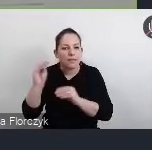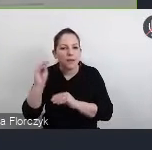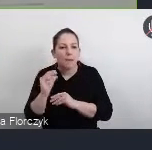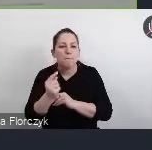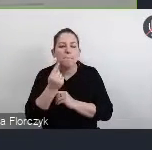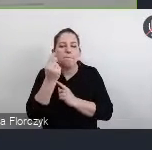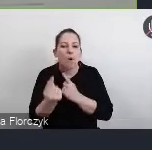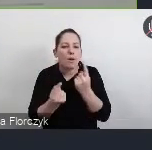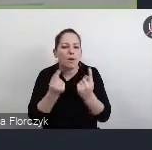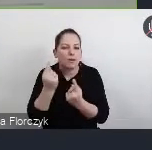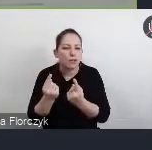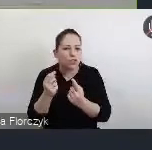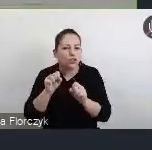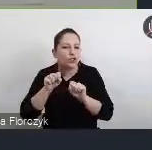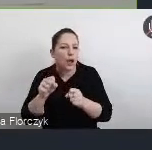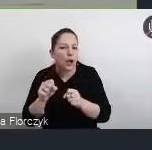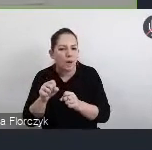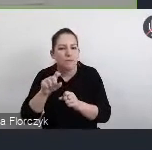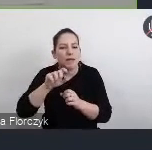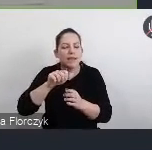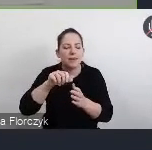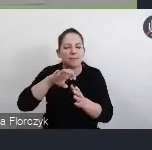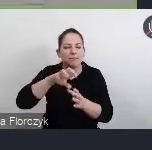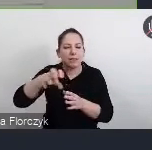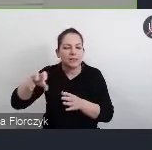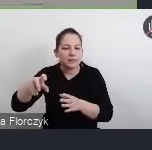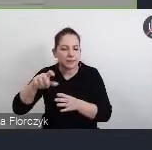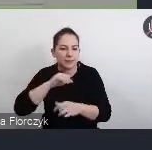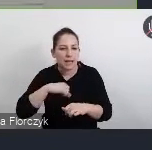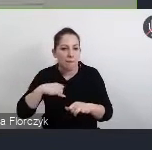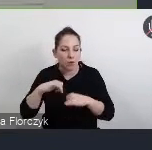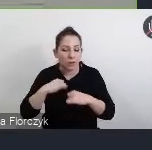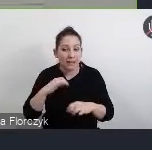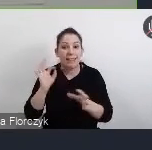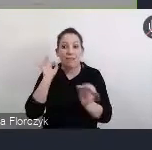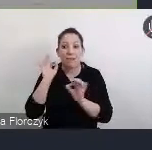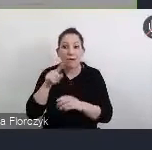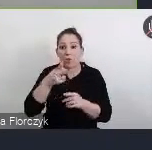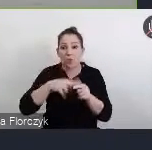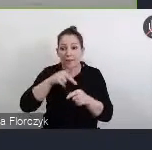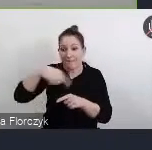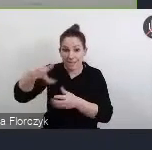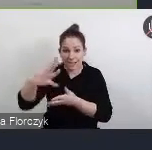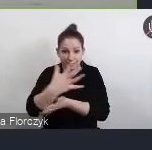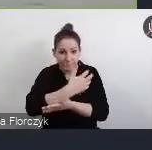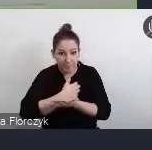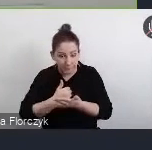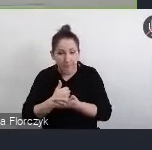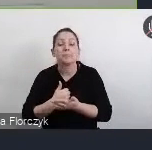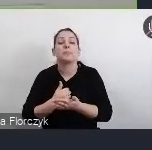pojedynczych miast czy pojedynczych jednostek samorządu. No i wtedy te dane, które wy zbieracie, moglibyśmy